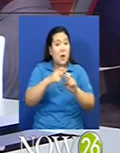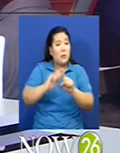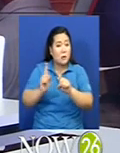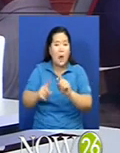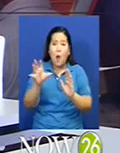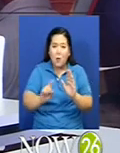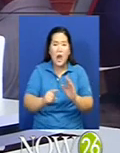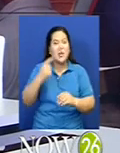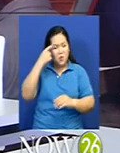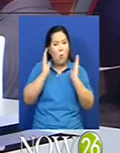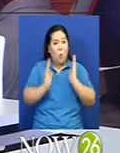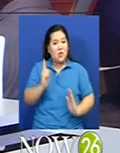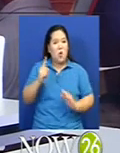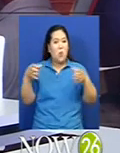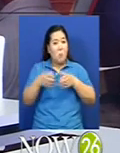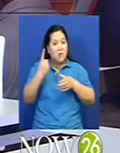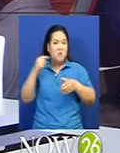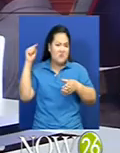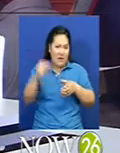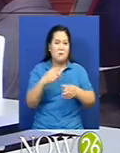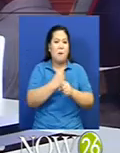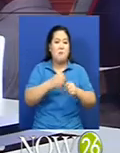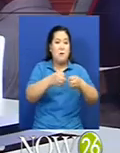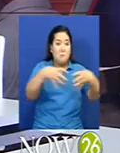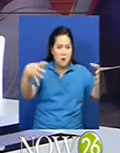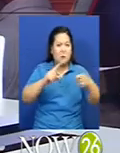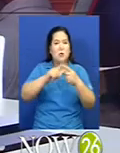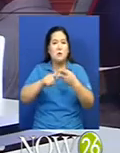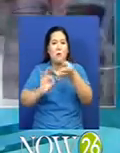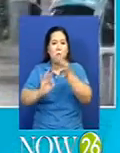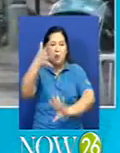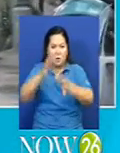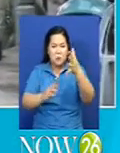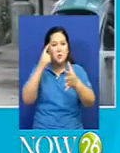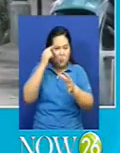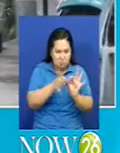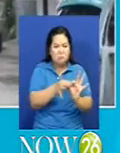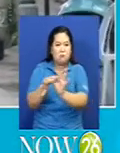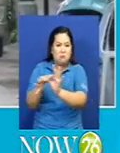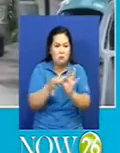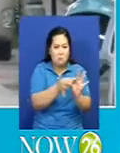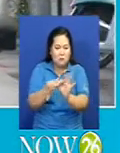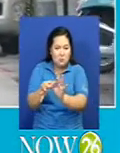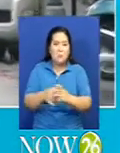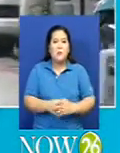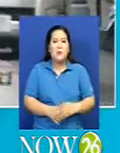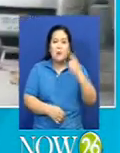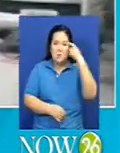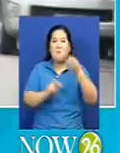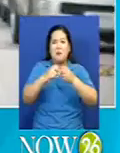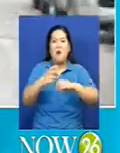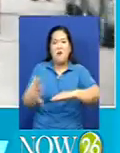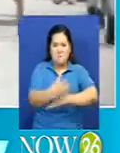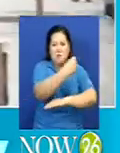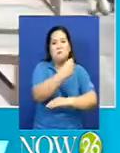จากคนคนเดียวหรือกลุ่มเดียวทั้งการระเบิดทั้งวางเพลิงน่าจะเชื่อมโยงกันส่วนที่ให้น้ำหนักมากที่สุดหนีไม่พ้นเรื่องการเมือง